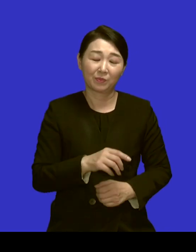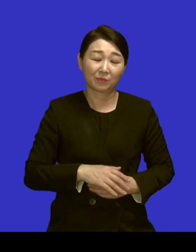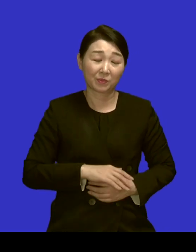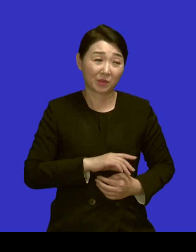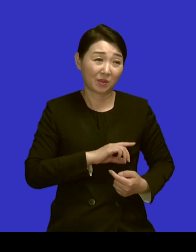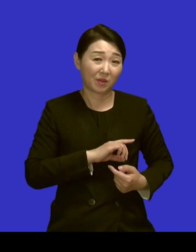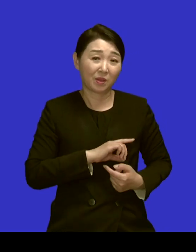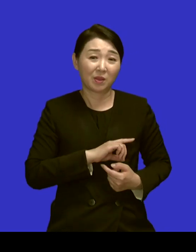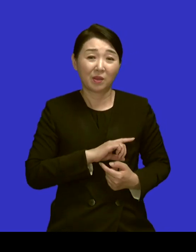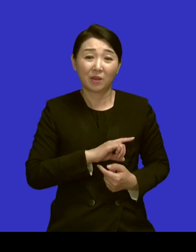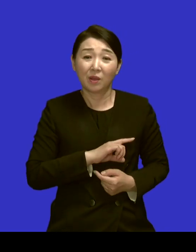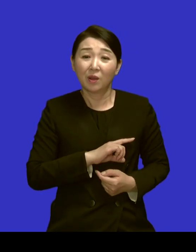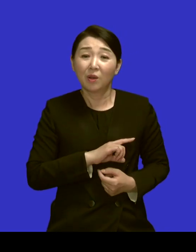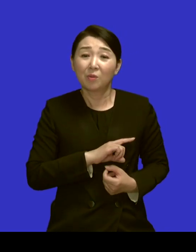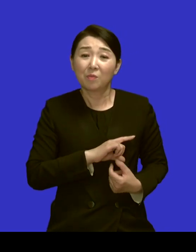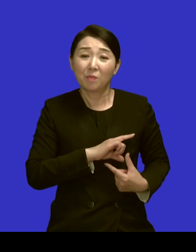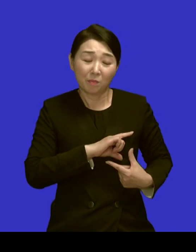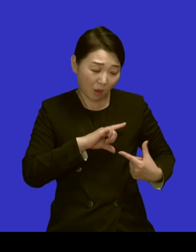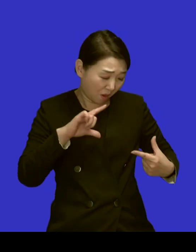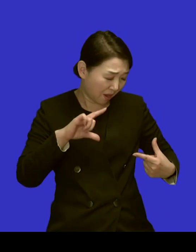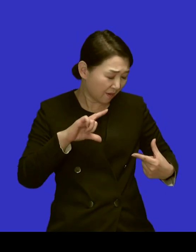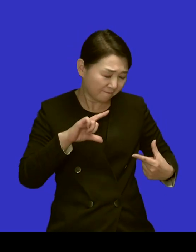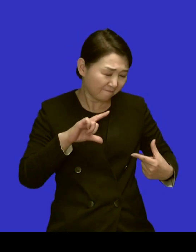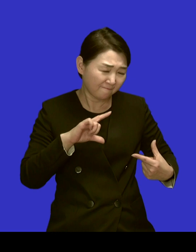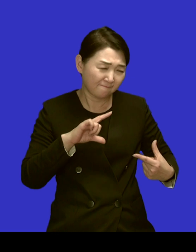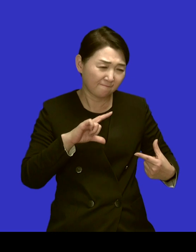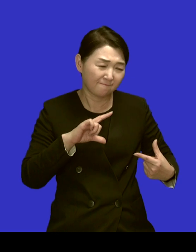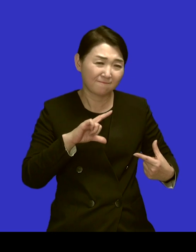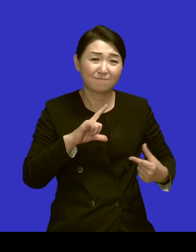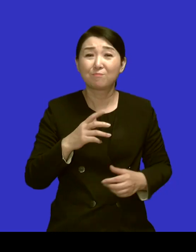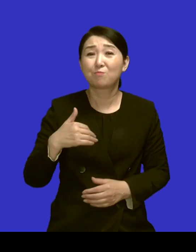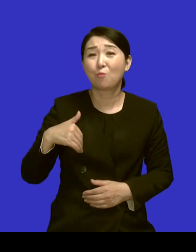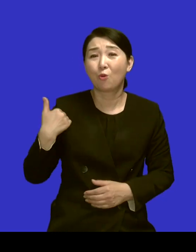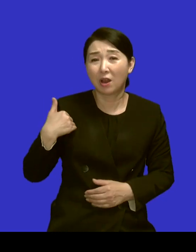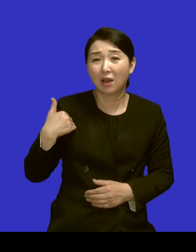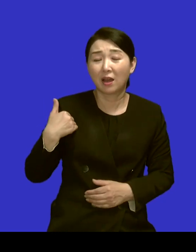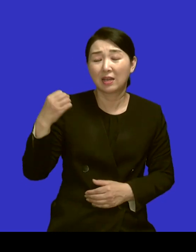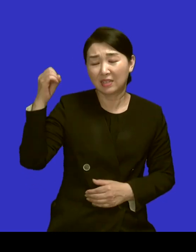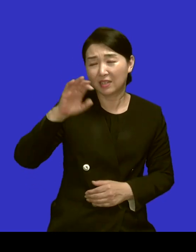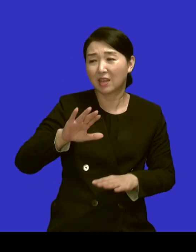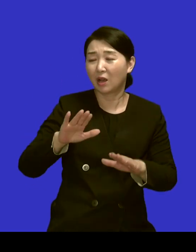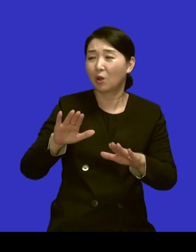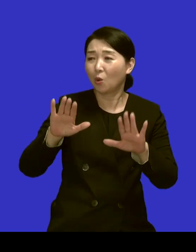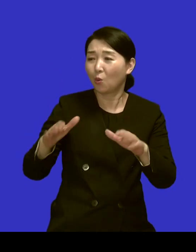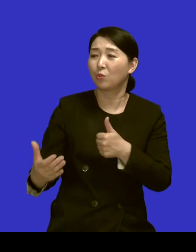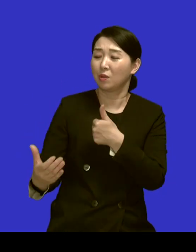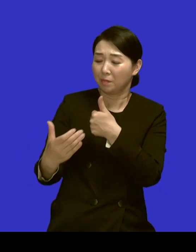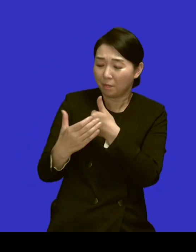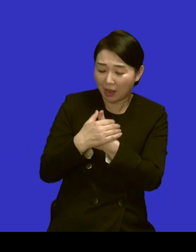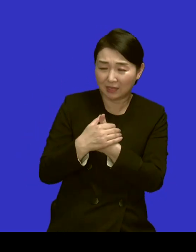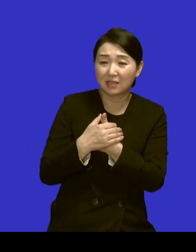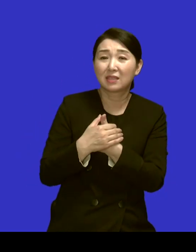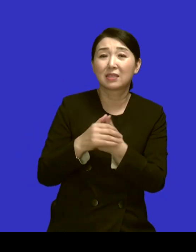명예란 속상할 만큼 요만큼도 모르고 그저 맡기신 오늘의 삶과 교회를